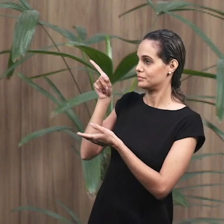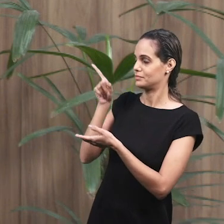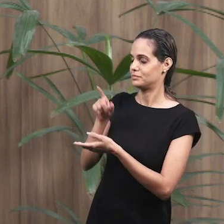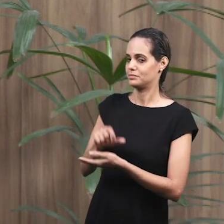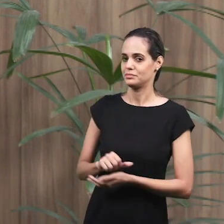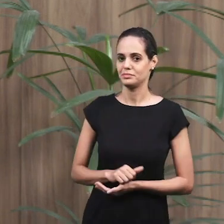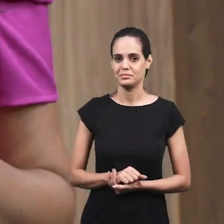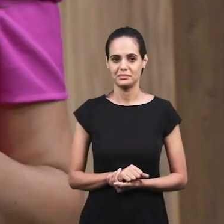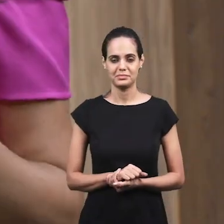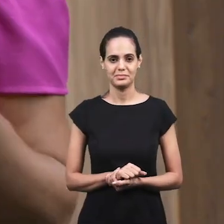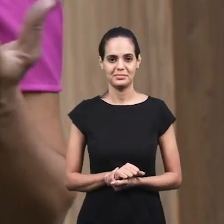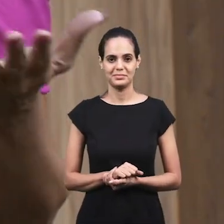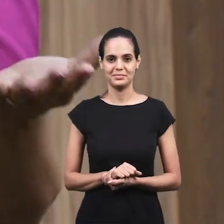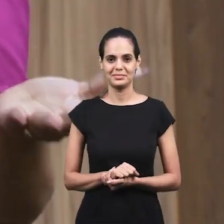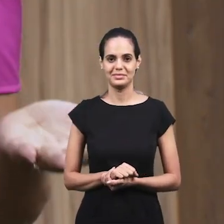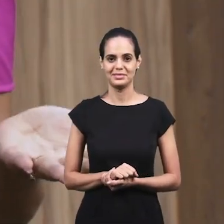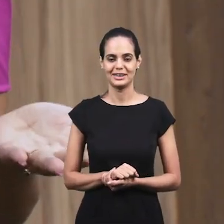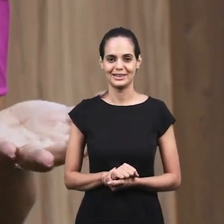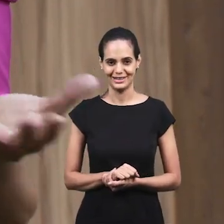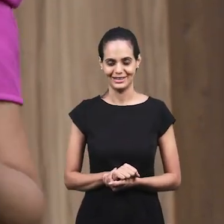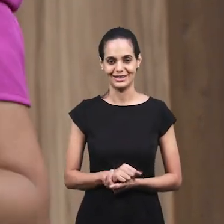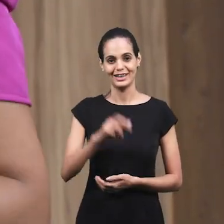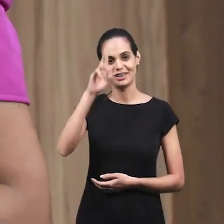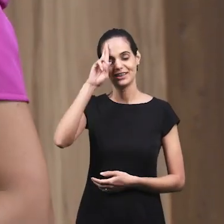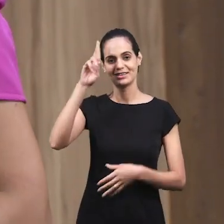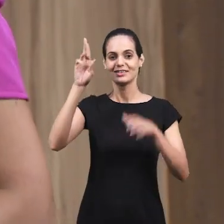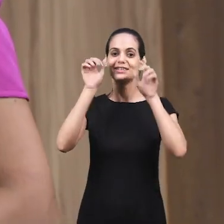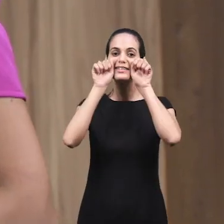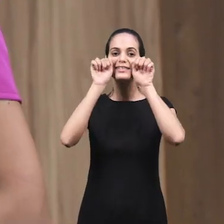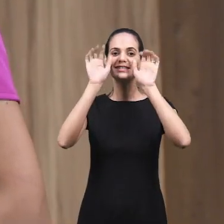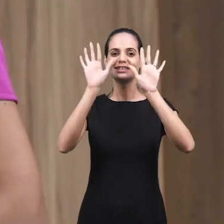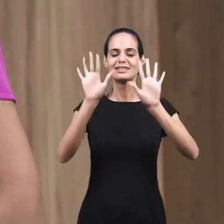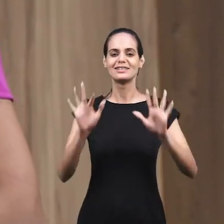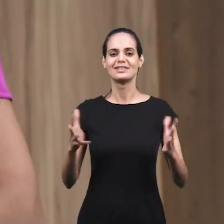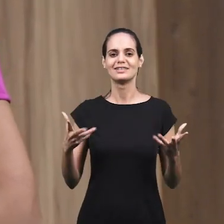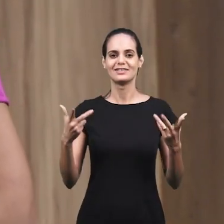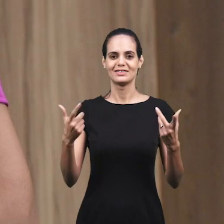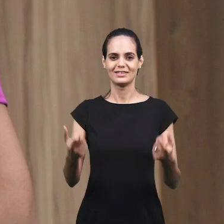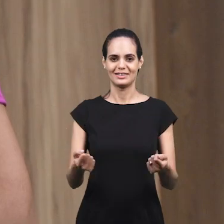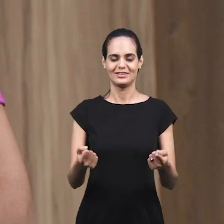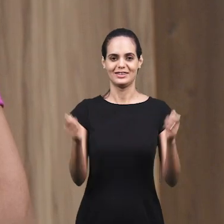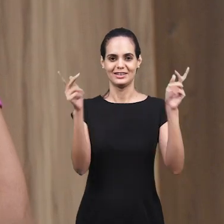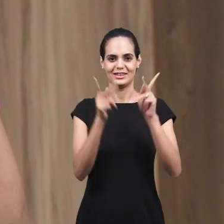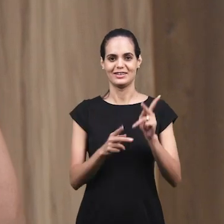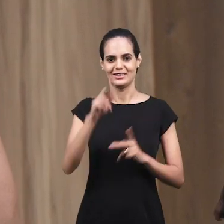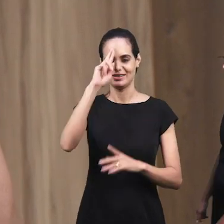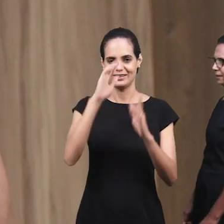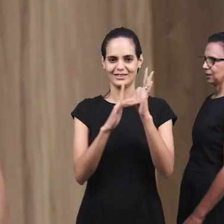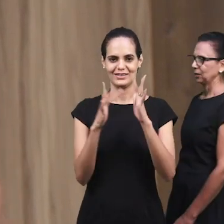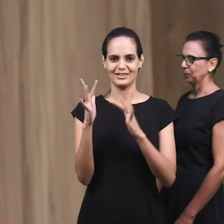contato@radiomanaim.com.br. Le Seigneur nous bénisse grandement. La paix du Seigneur Jésus.